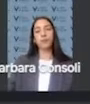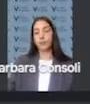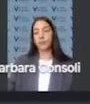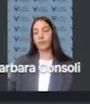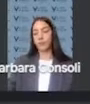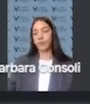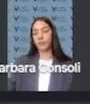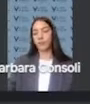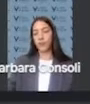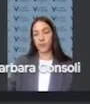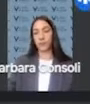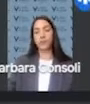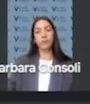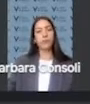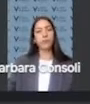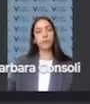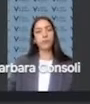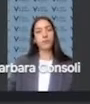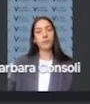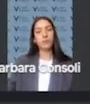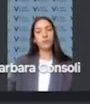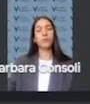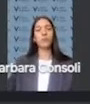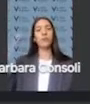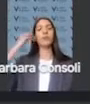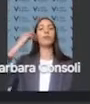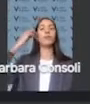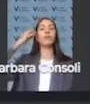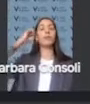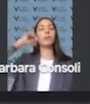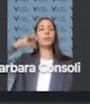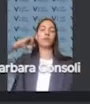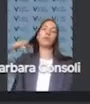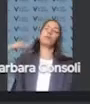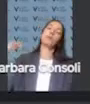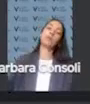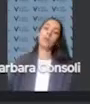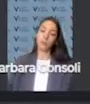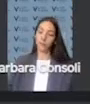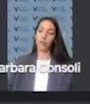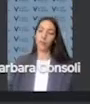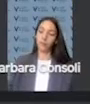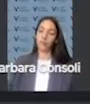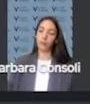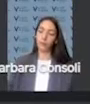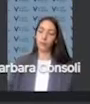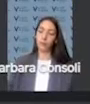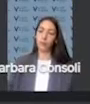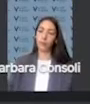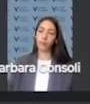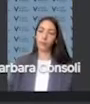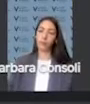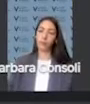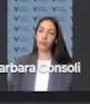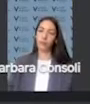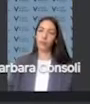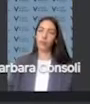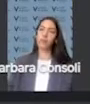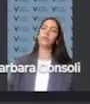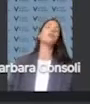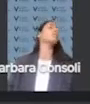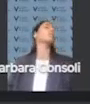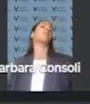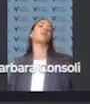tal proposito, Barbara, approfitto per dire agli studenti che sono collegati che abbiamo, anche con